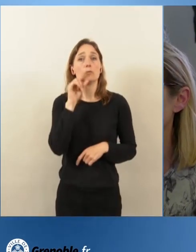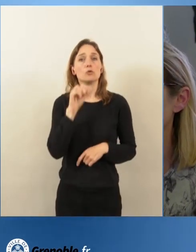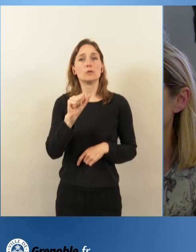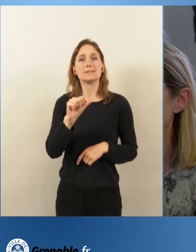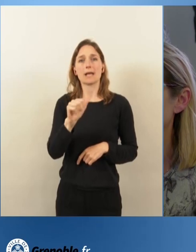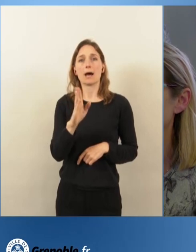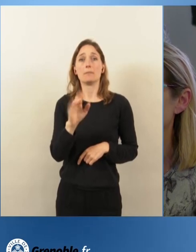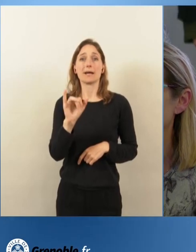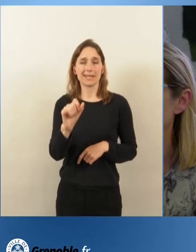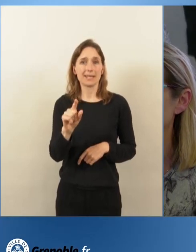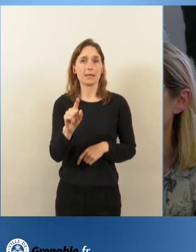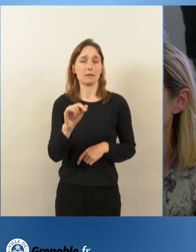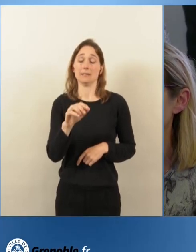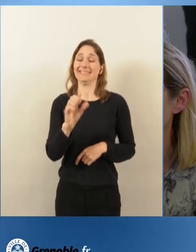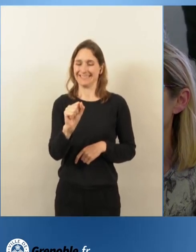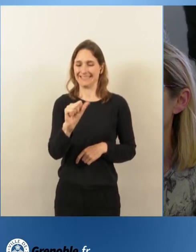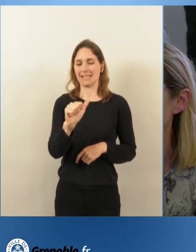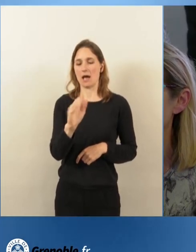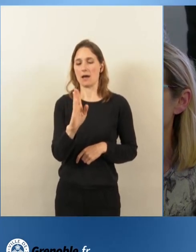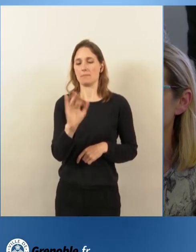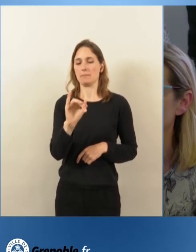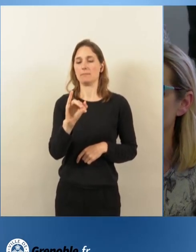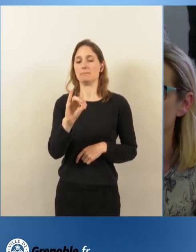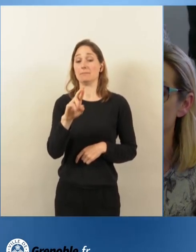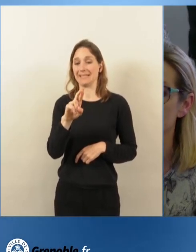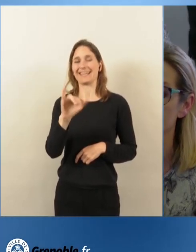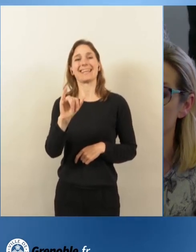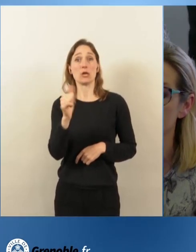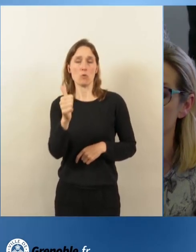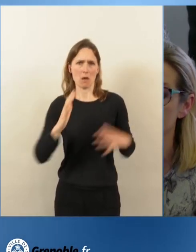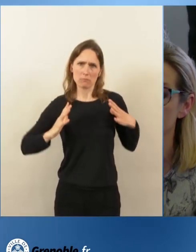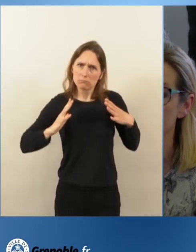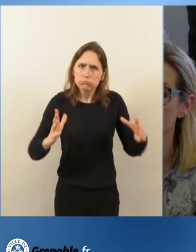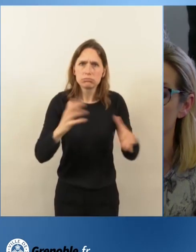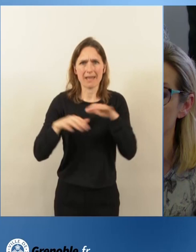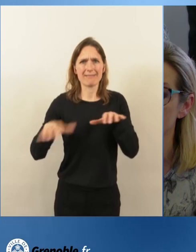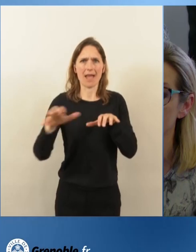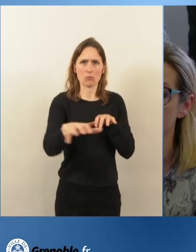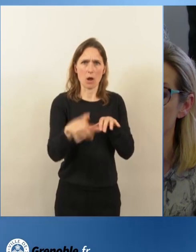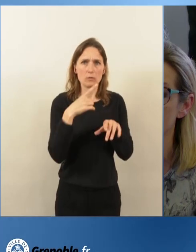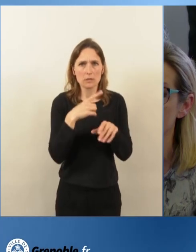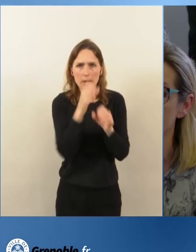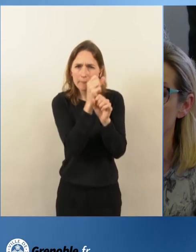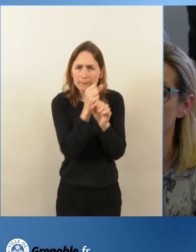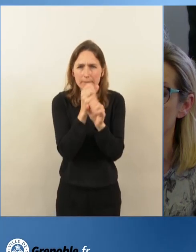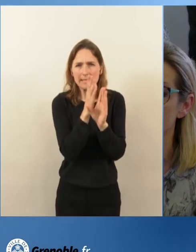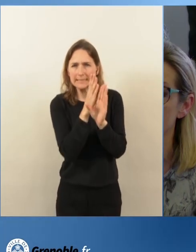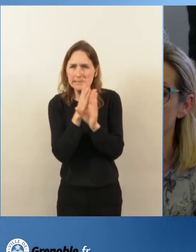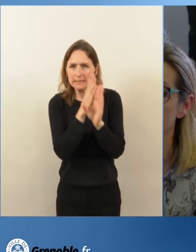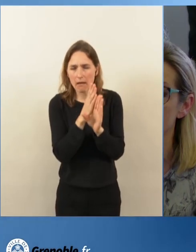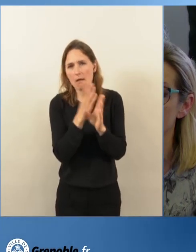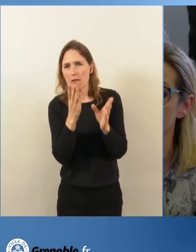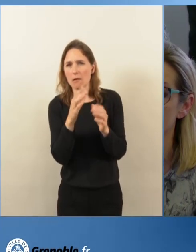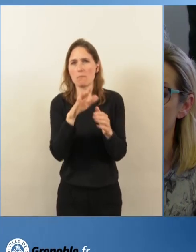du territoire que vous lui aviez confié il avait démissionné avec discrétion de son poste d'adjo Omer chargé des finances l'année dernière